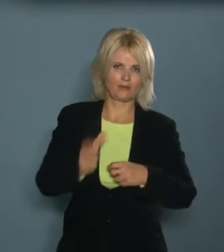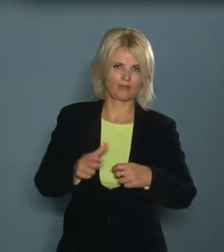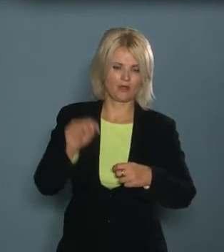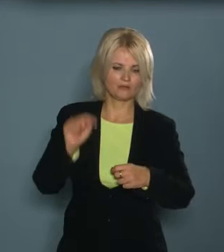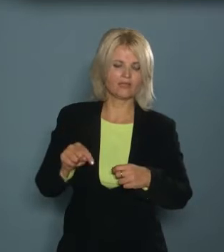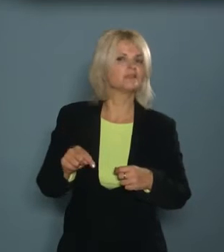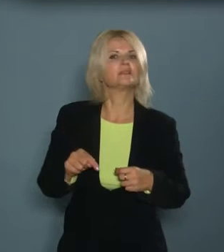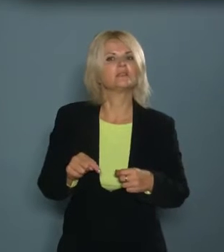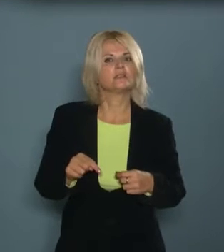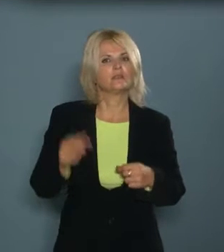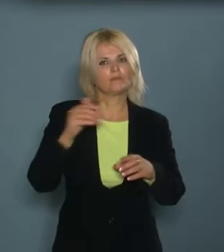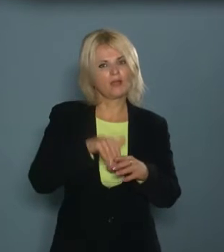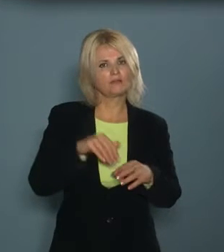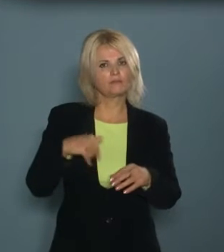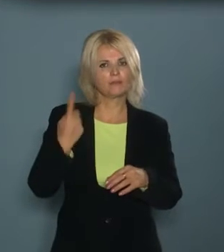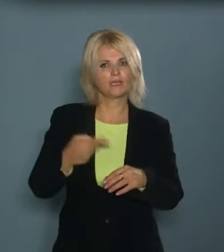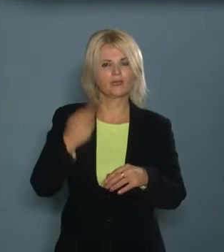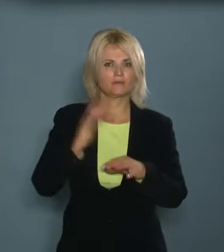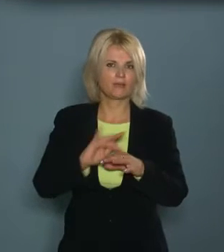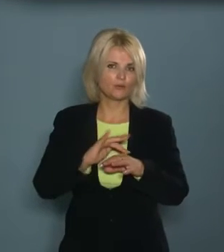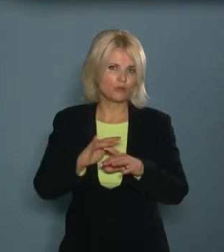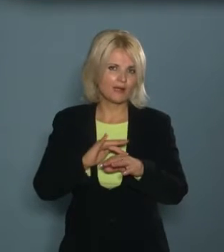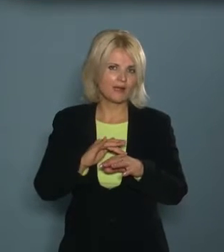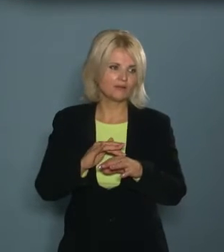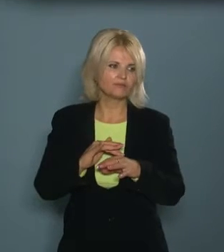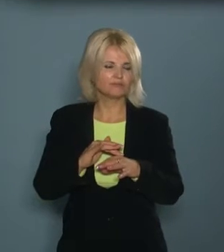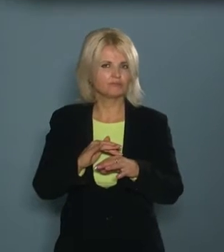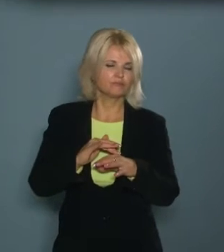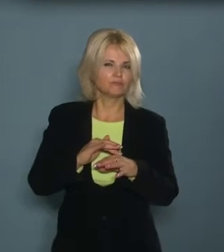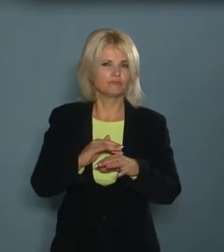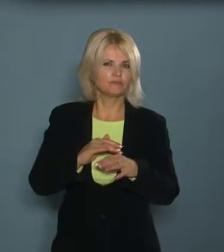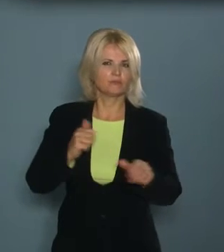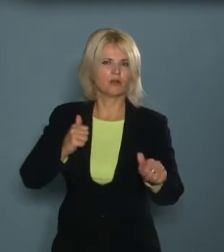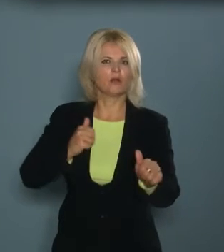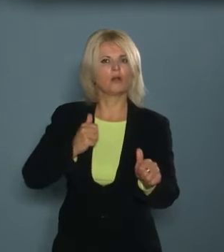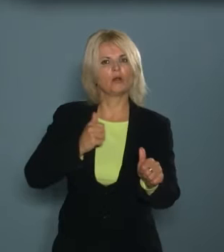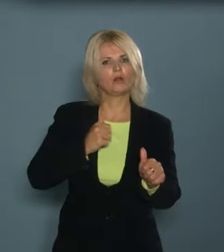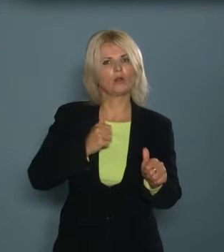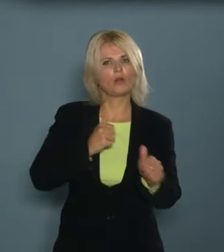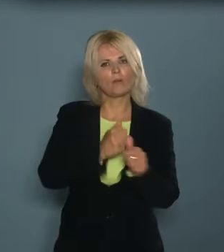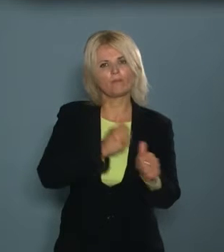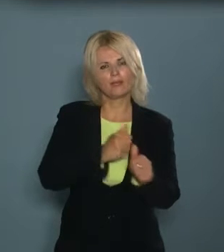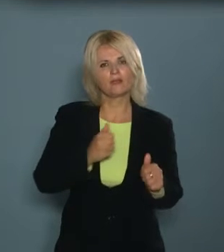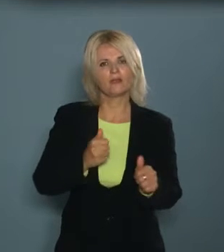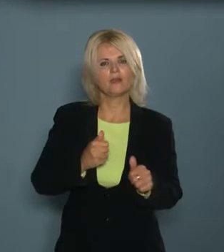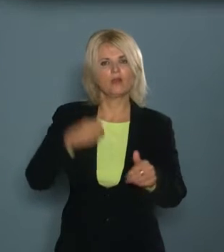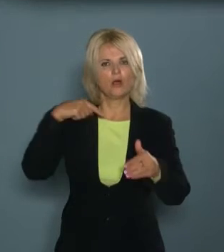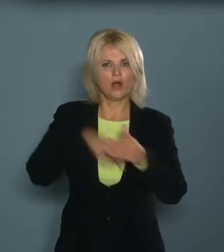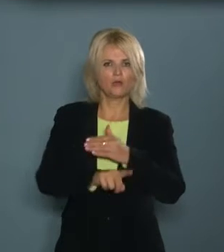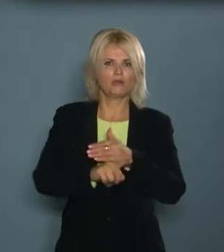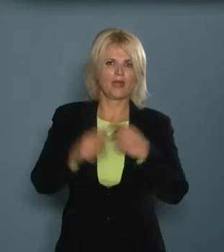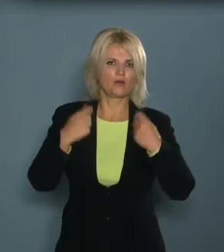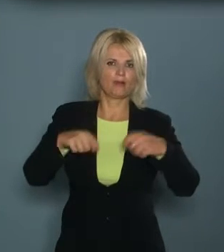Ennek keretében mi próbáltunk, vagy próbálunk lobbizni azért, hogy egy aluljáró épüljön